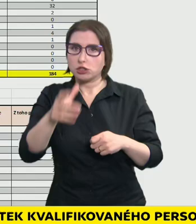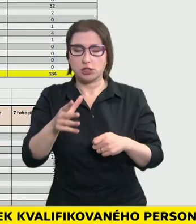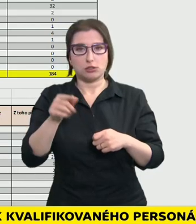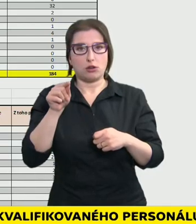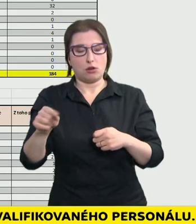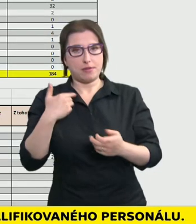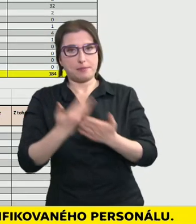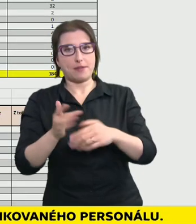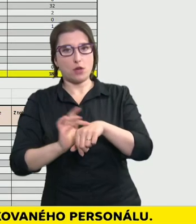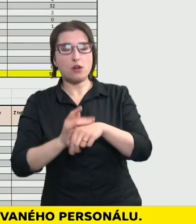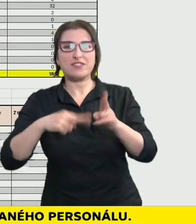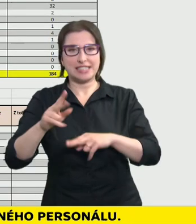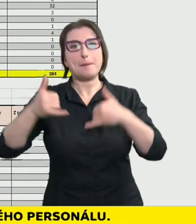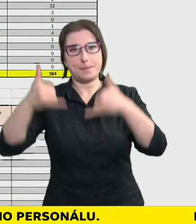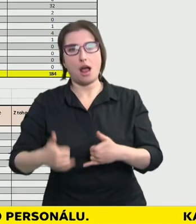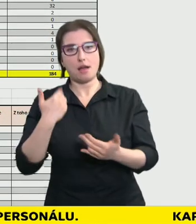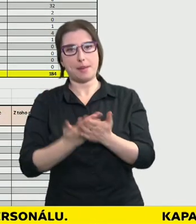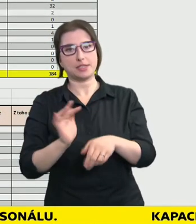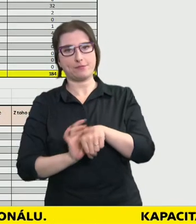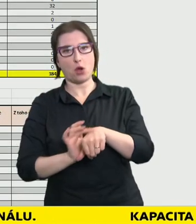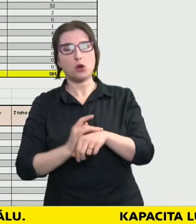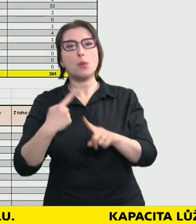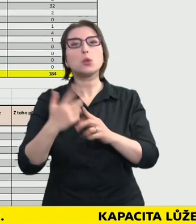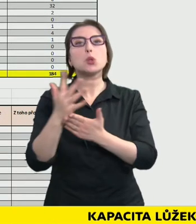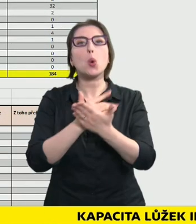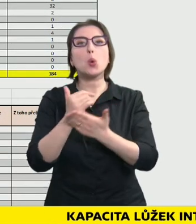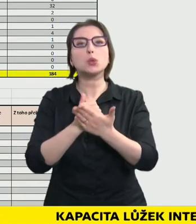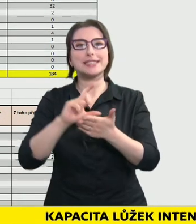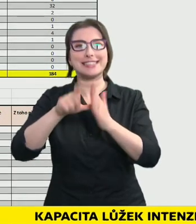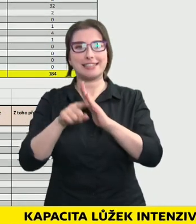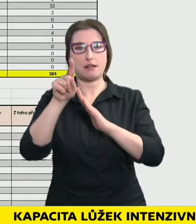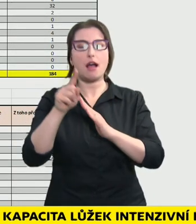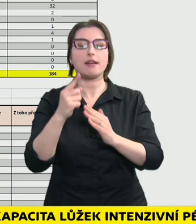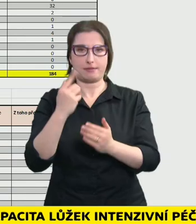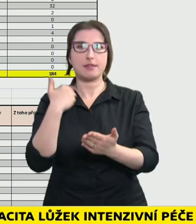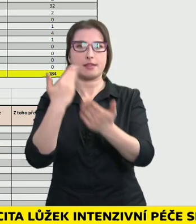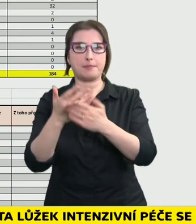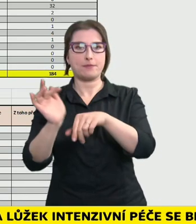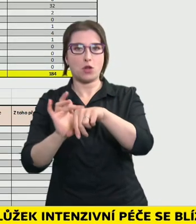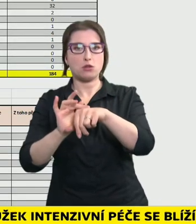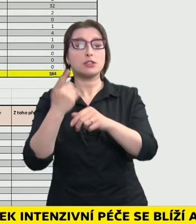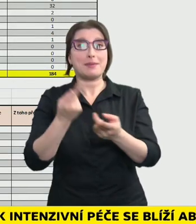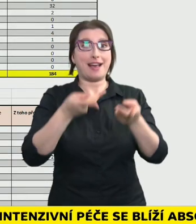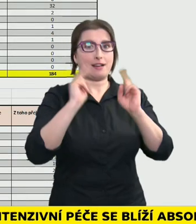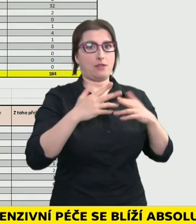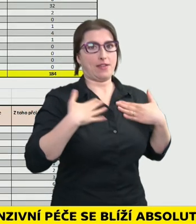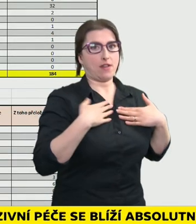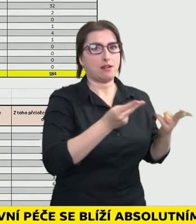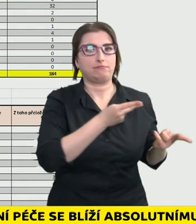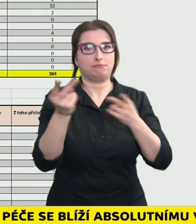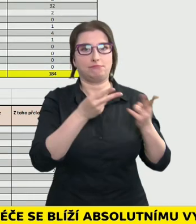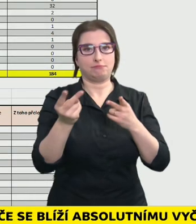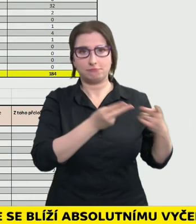tak je hlavní město Praha a Ústecký kraj. A tato spolupráce je opravdu díky velké